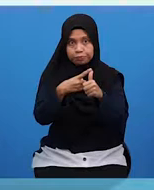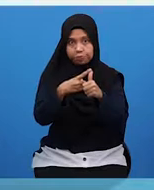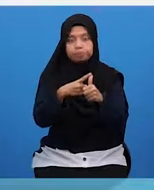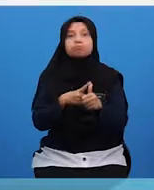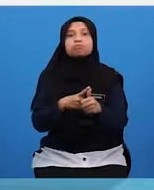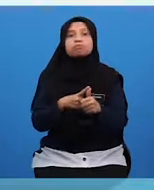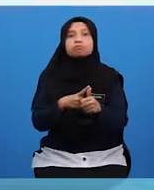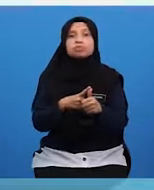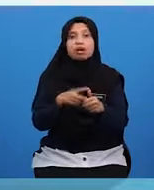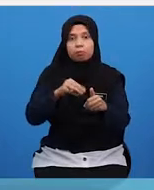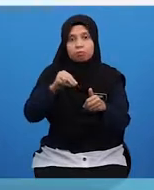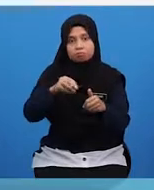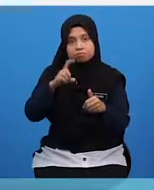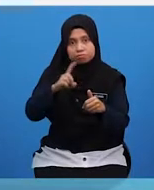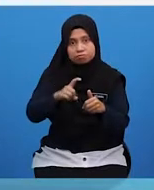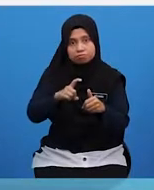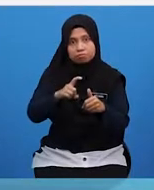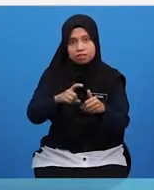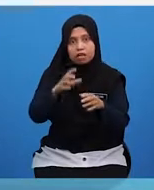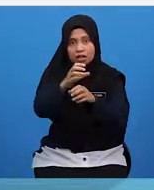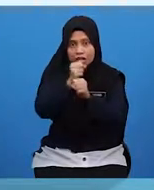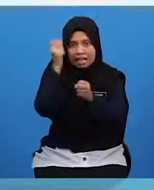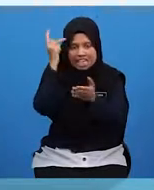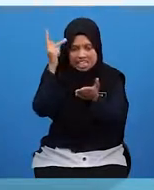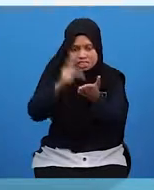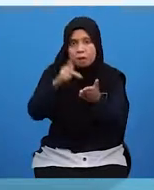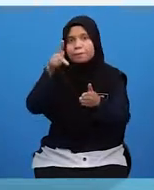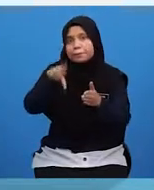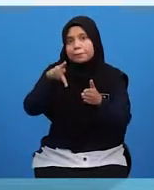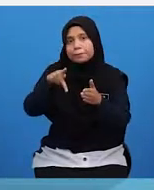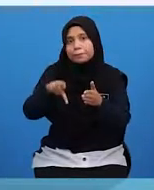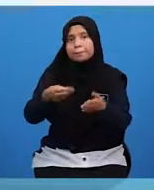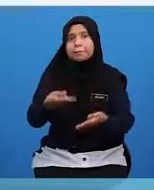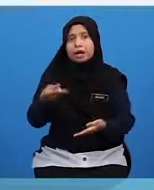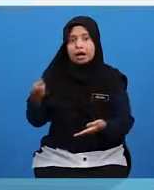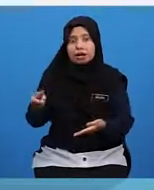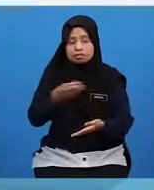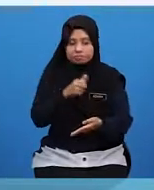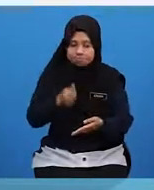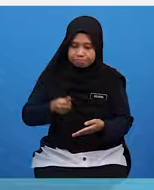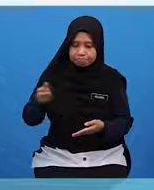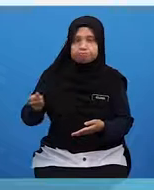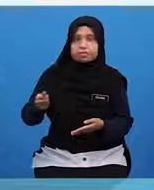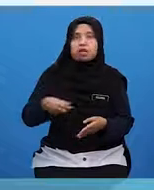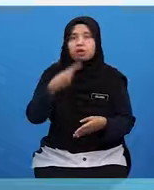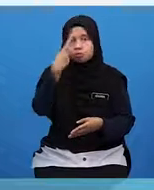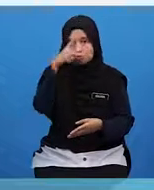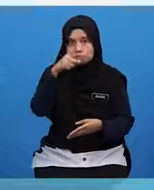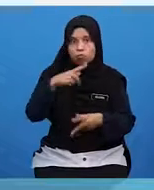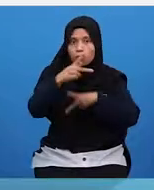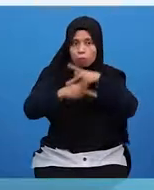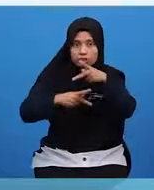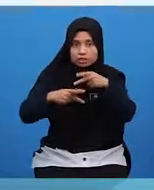yang pertama, murid-murid seharusnya dapat mengenal pasti bahan dan peralatan bagi